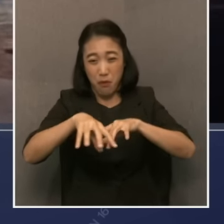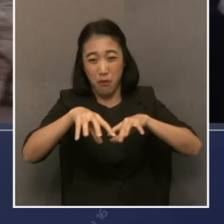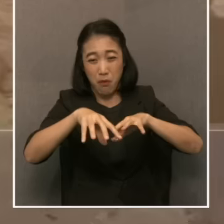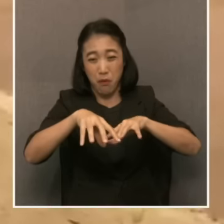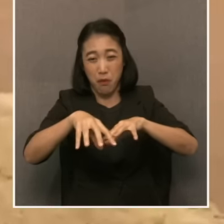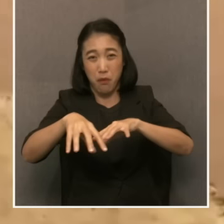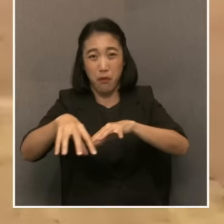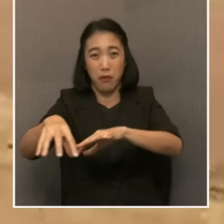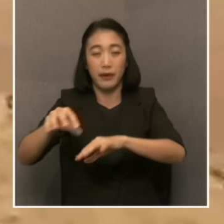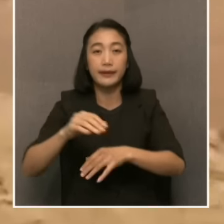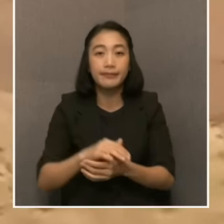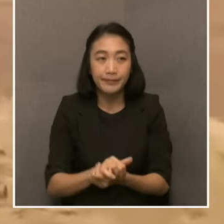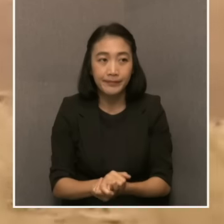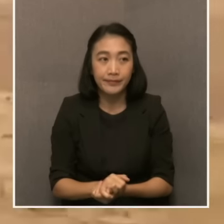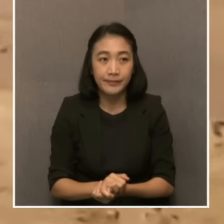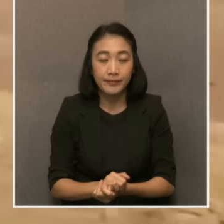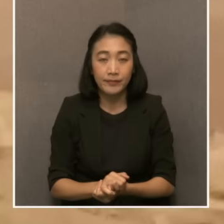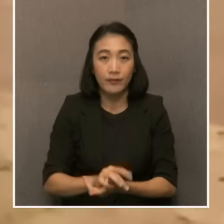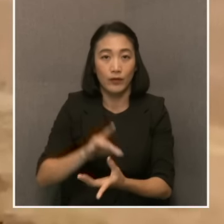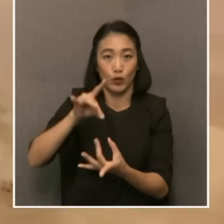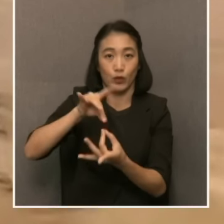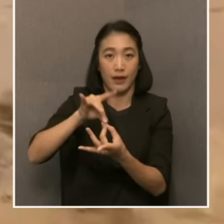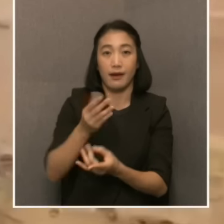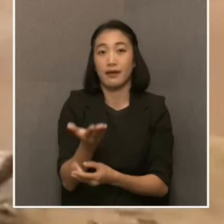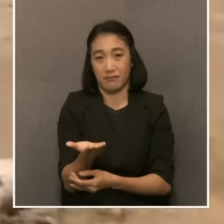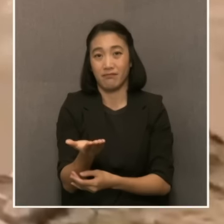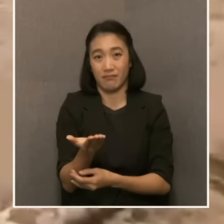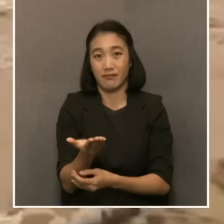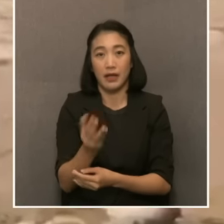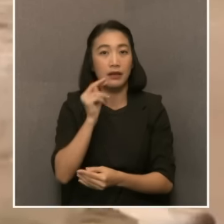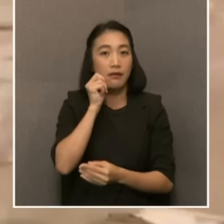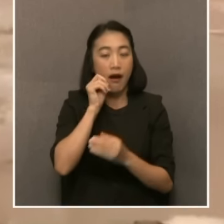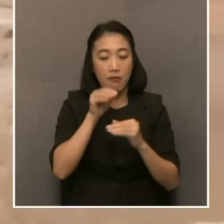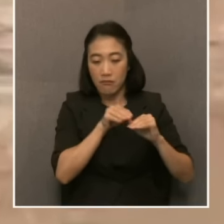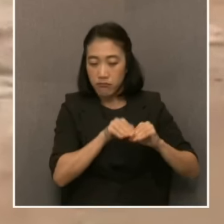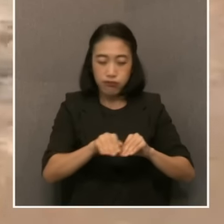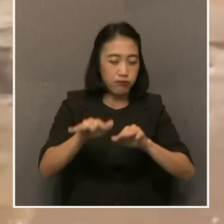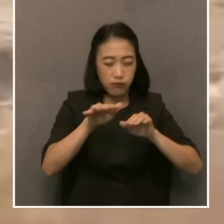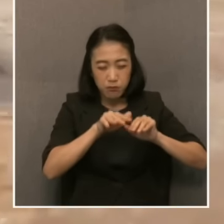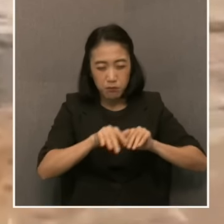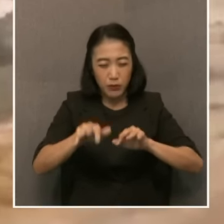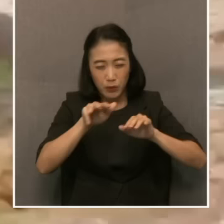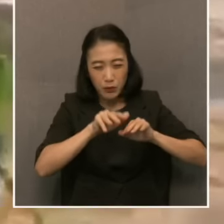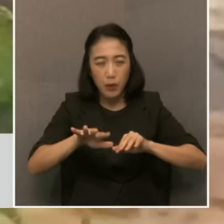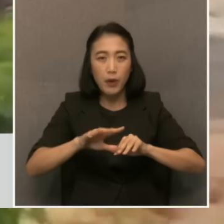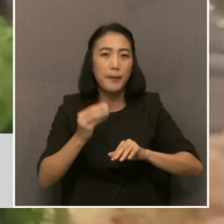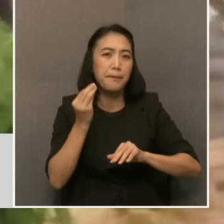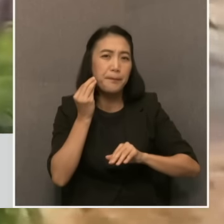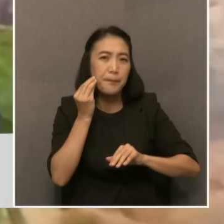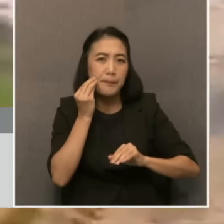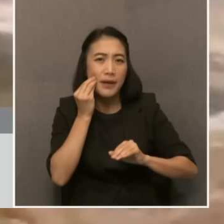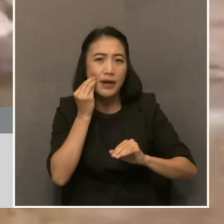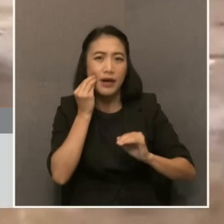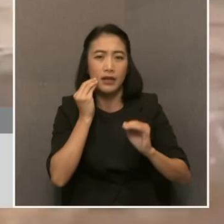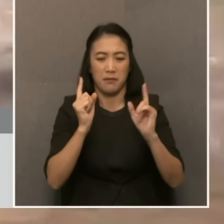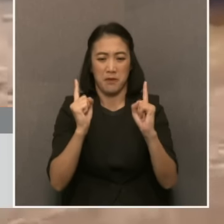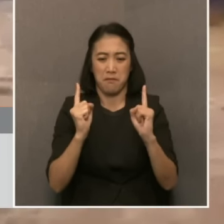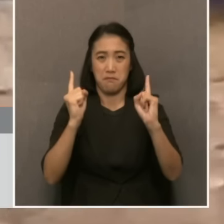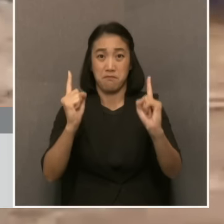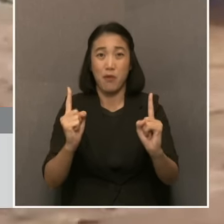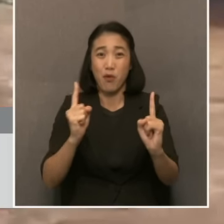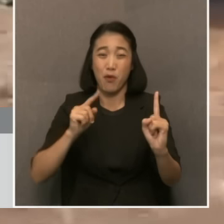ขึ้นกันที่จังหวัดสุโขทัยนะคะเป็นเหตุการณ์ขณะน้ำไหลเชี่ยวกรากแล้วก็กัดเซาะเสาบ้านจนพังเสียหายหลังจากนั้นก็